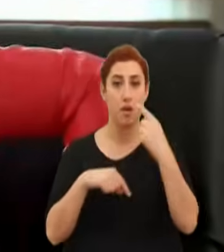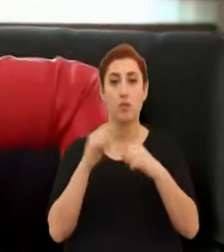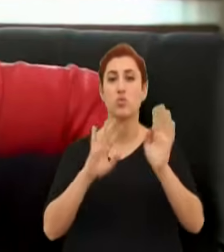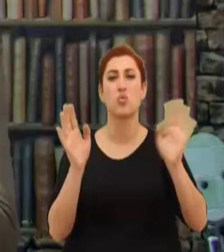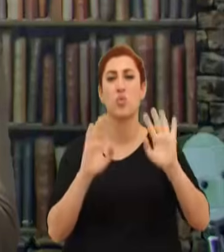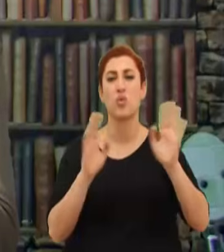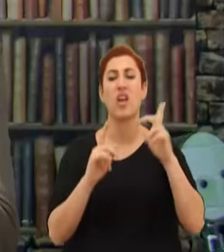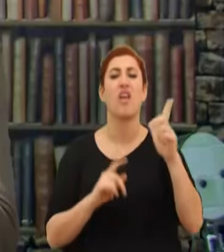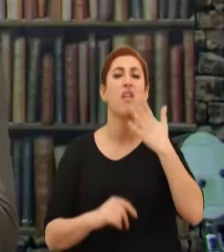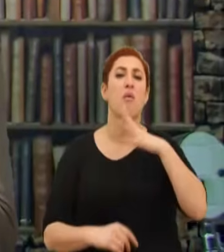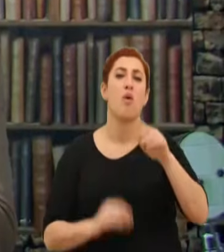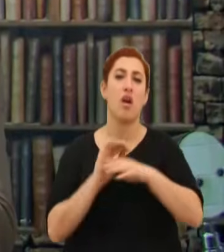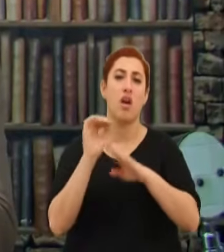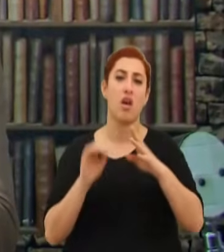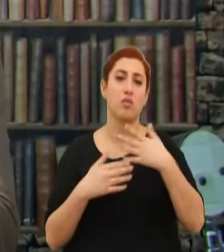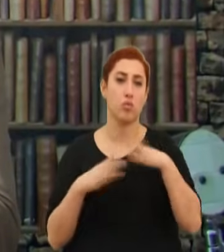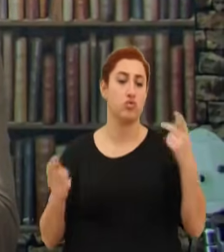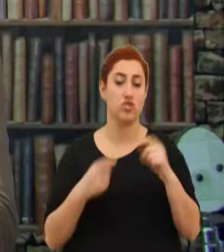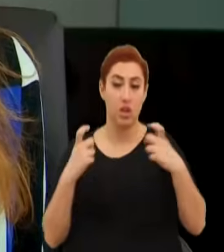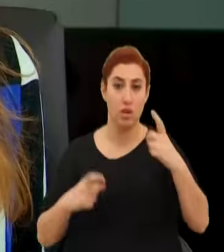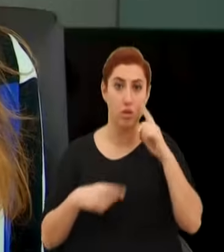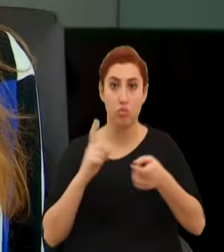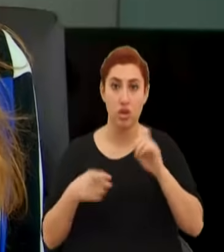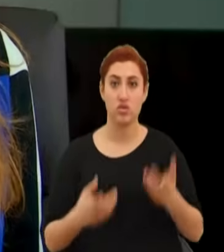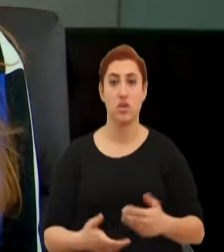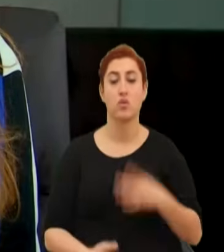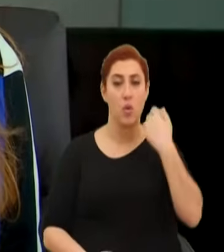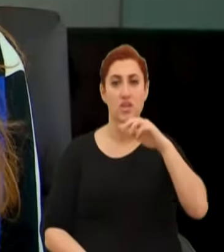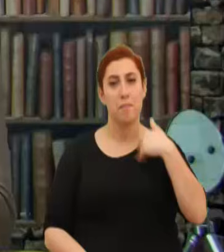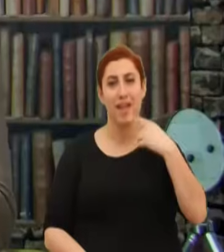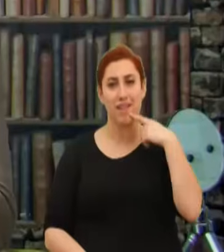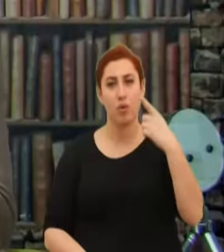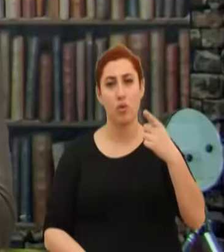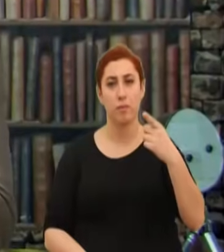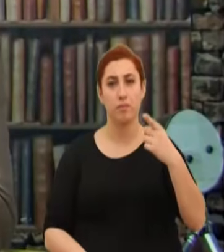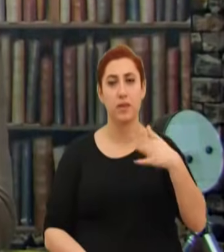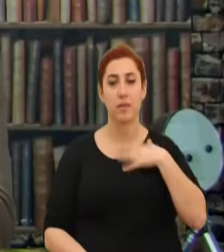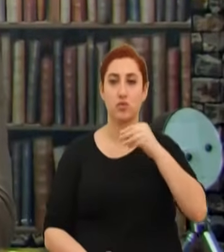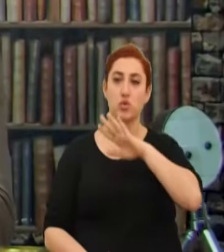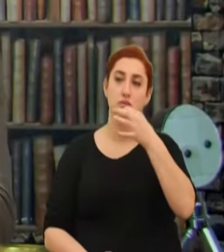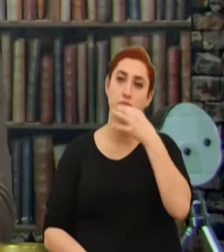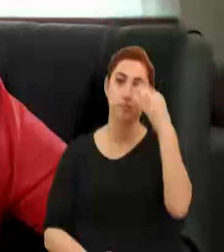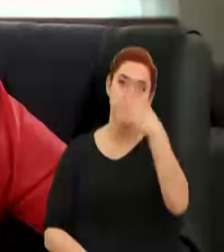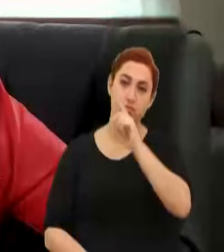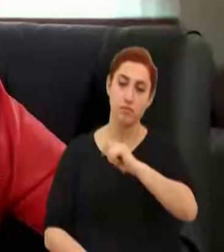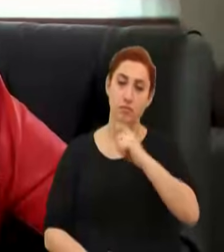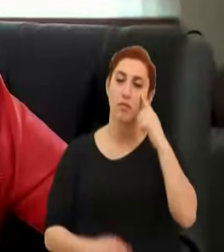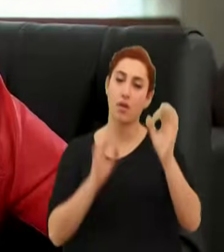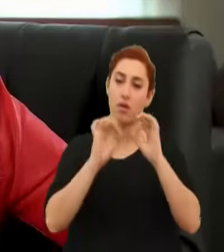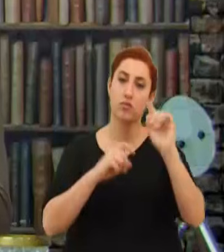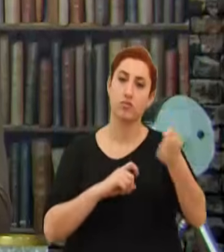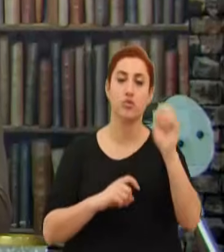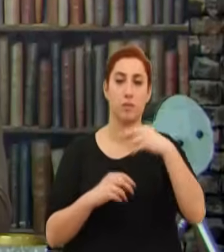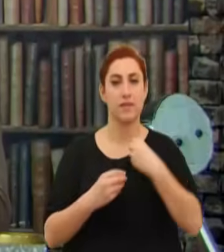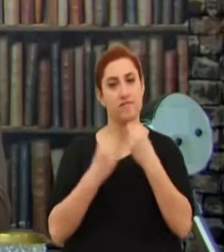arayalım. Yok. Gerek yok hayatım. Koca ofis. Nerede bulacaksınız ya? O yüzden ben diyorum ki ben bizim çocuklara söylerim. Ararlar